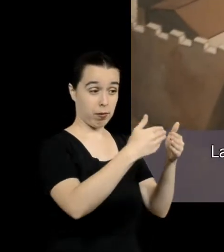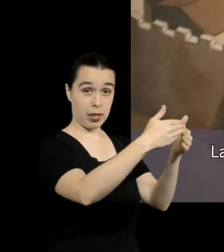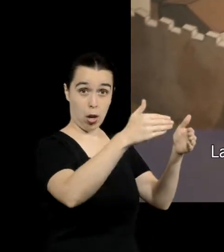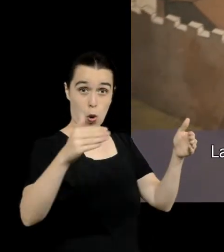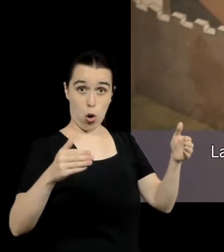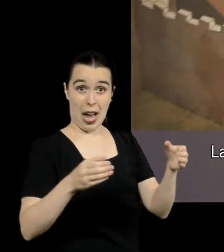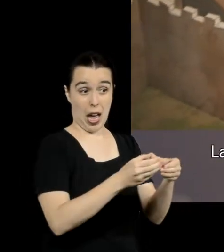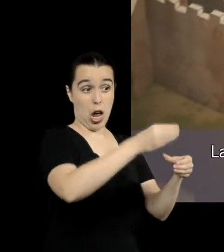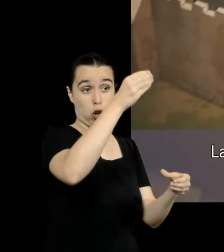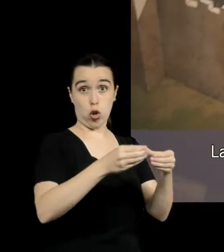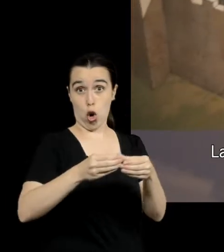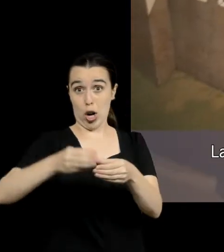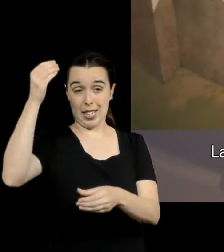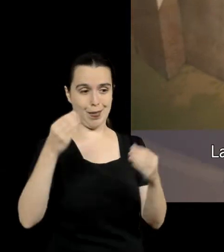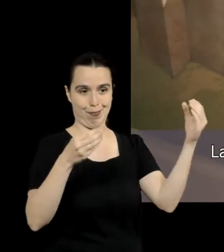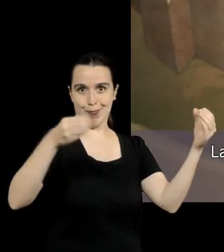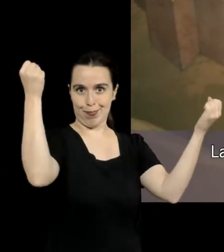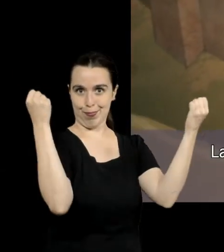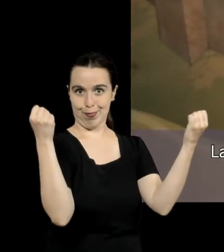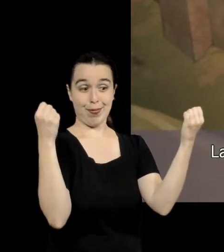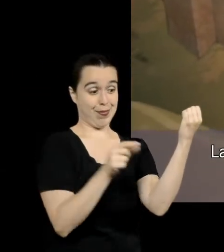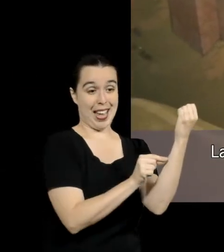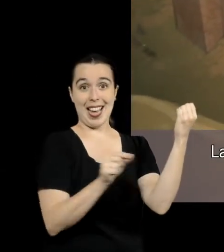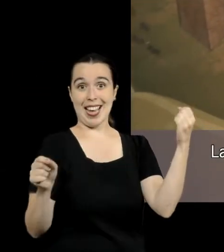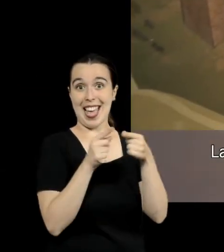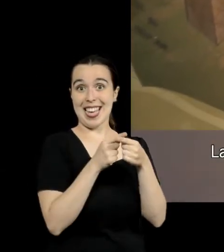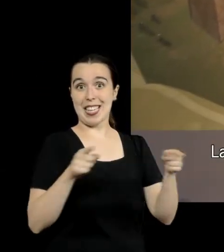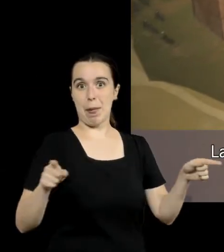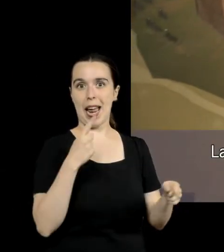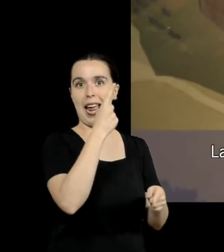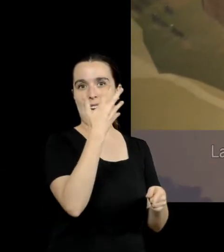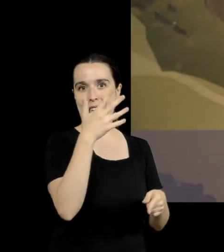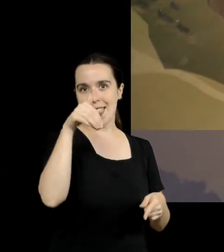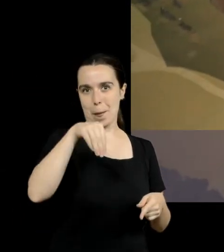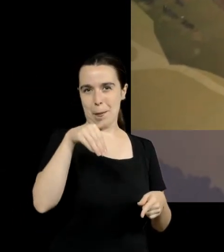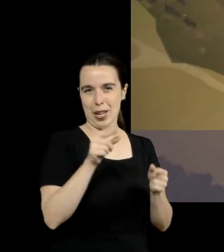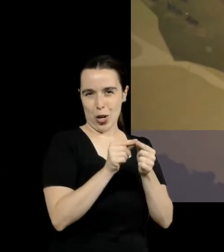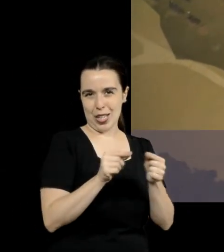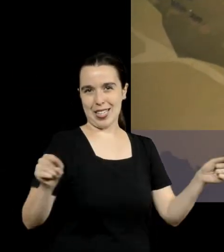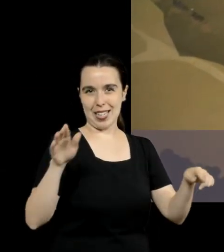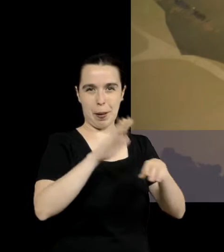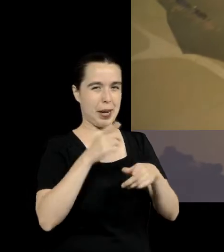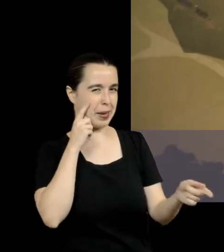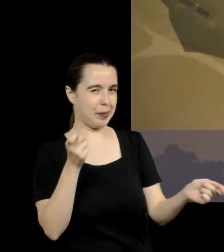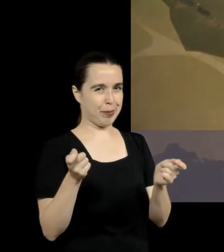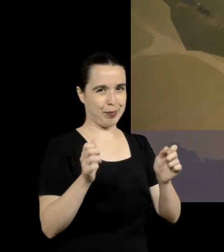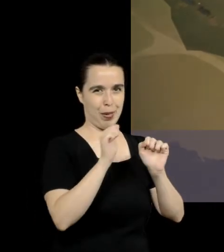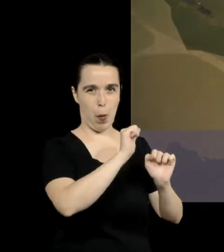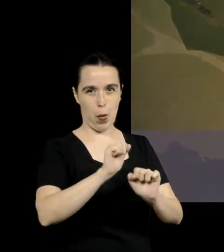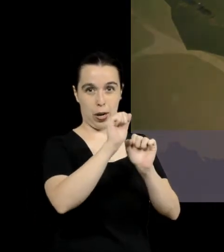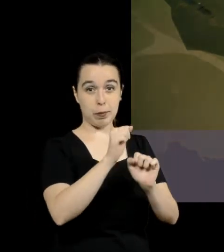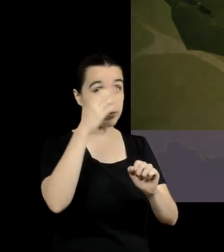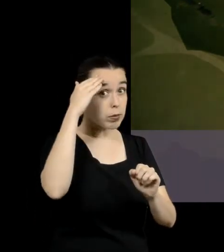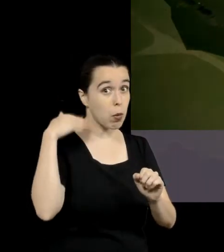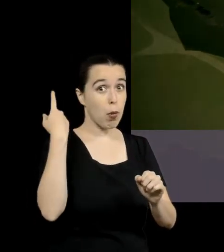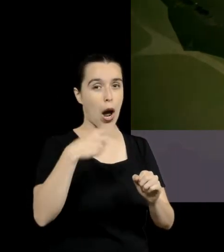La fortificació tenia torres situades a 15 metres de distància entre elles que protegien el mur. Les dues torres situades als